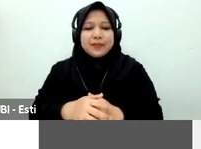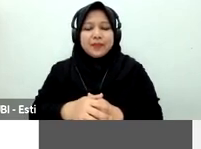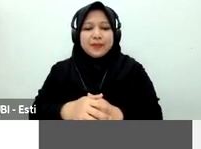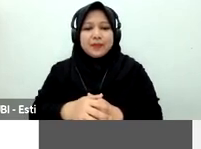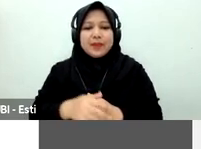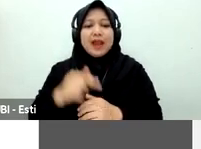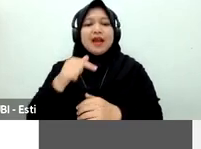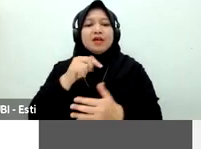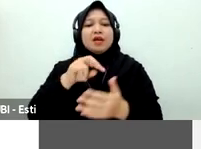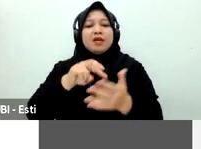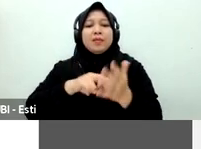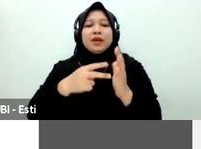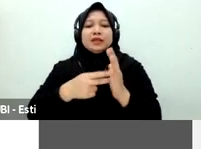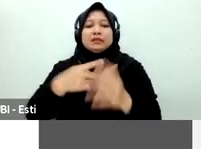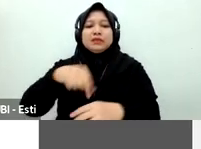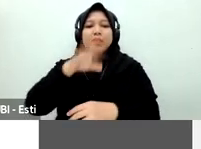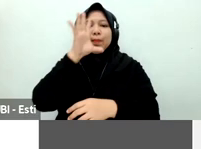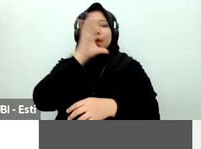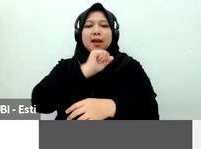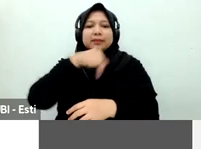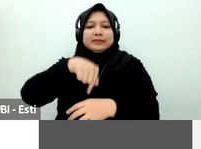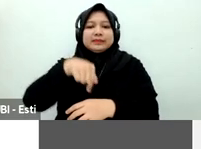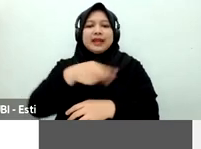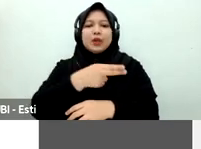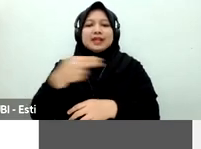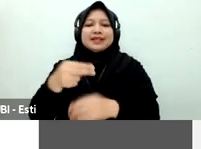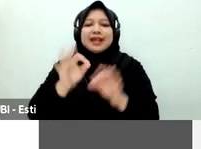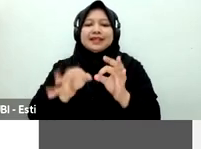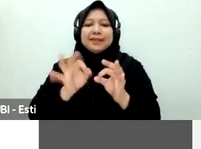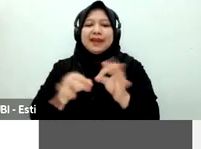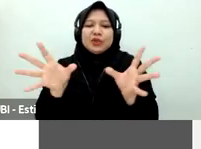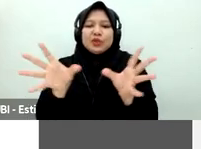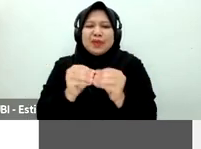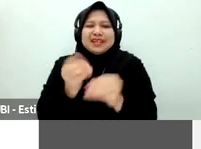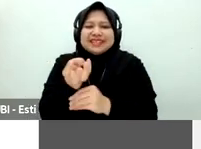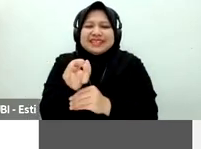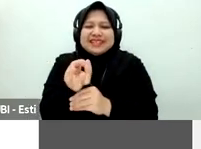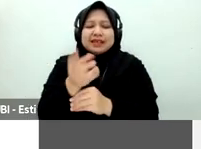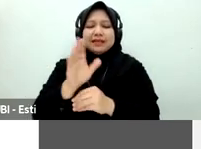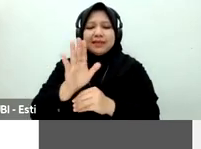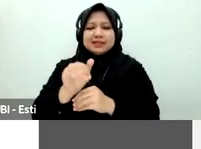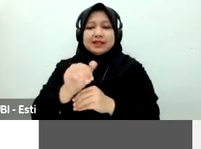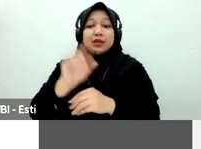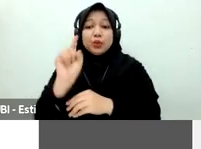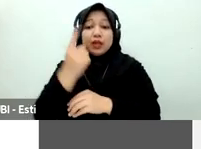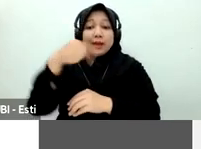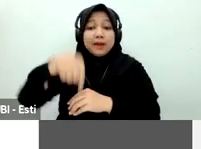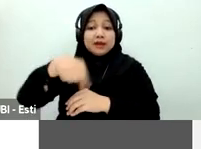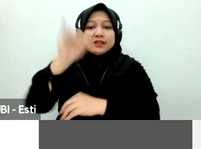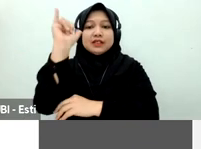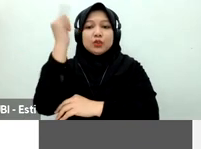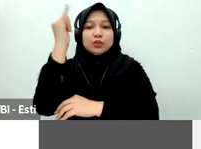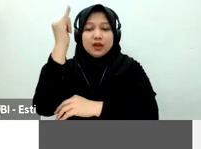Pertapa sedikitnya CB yang ada di Indonesia khususnya detail justru di tempat dimana